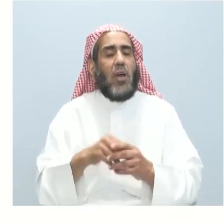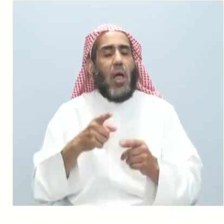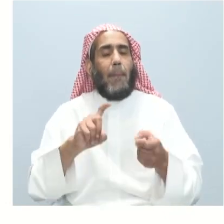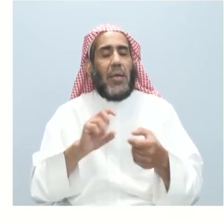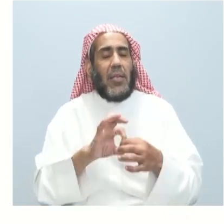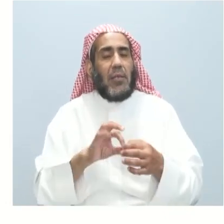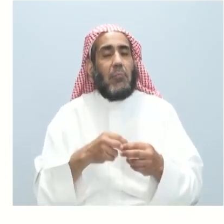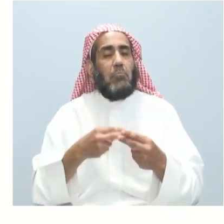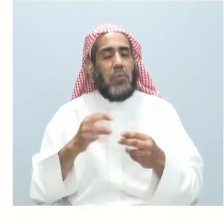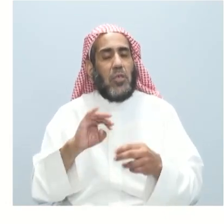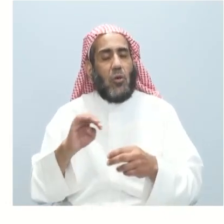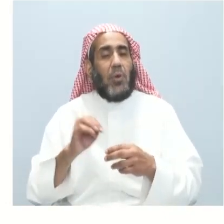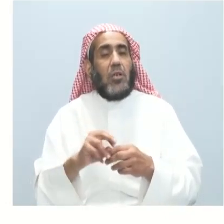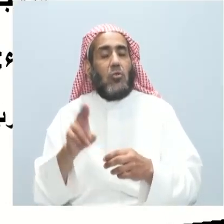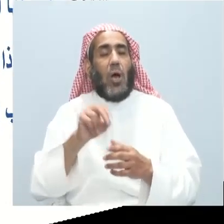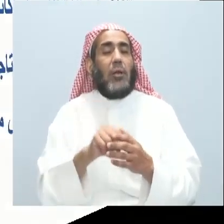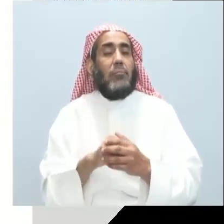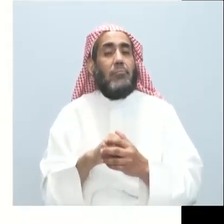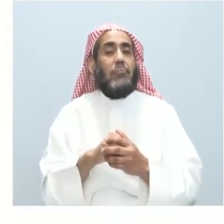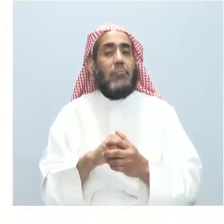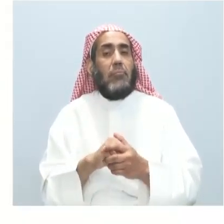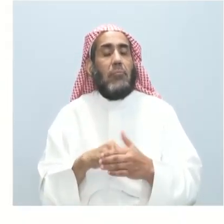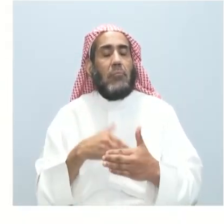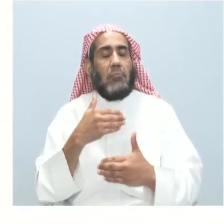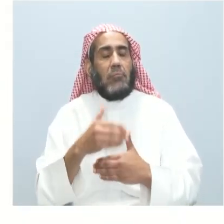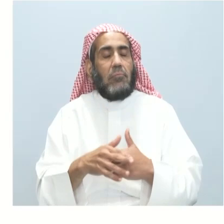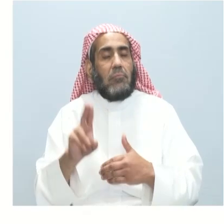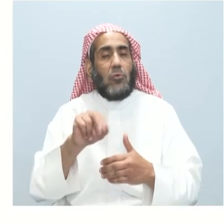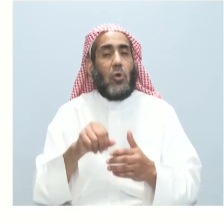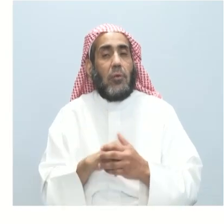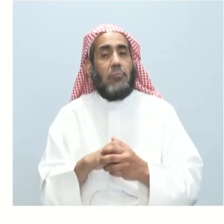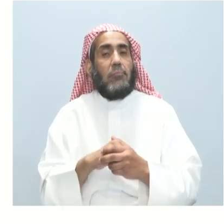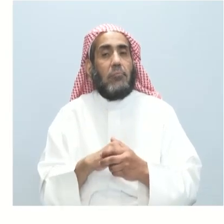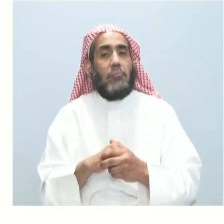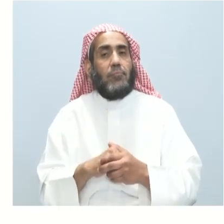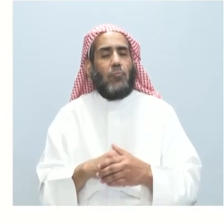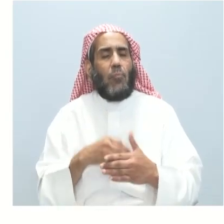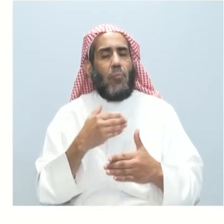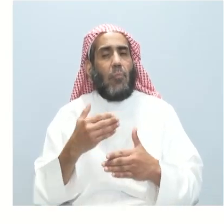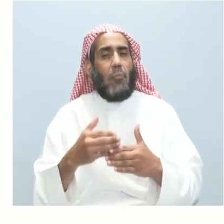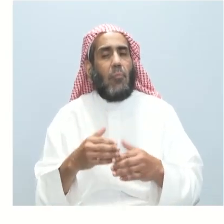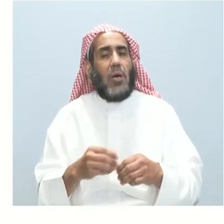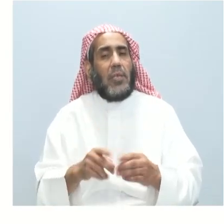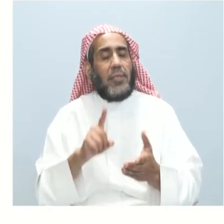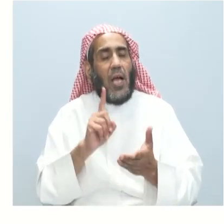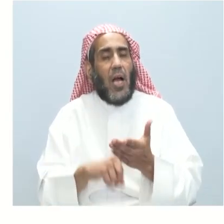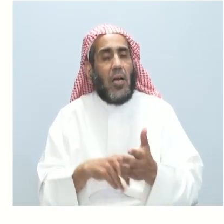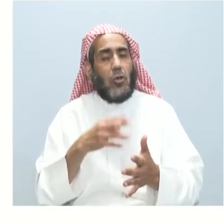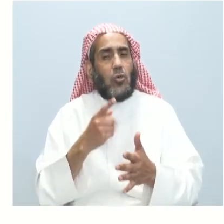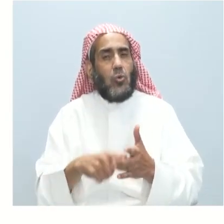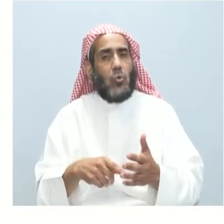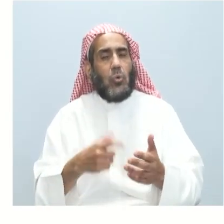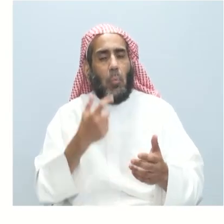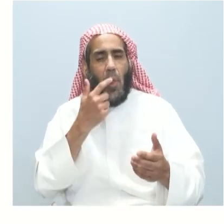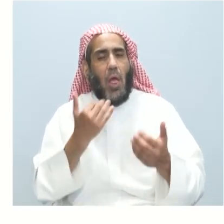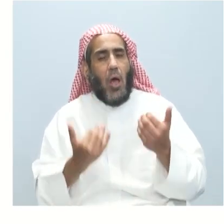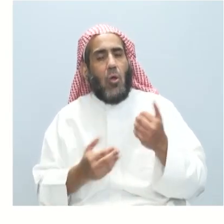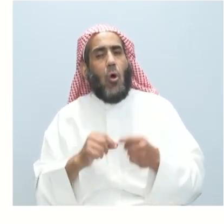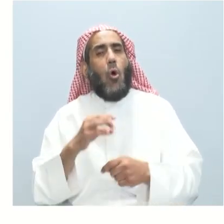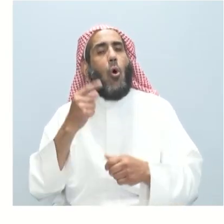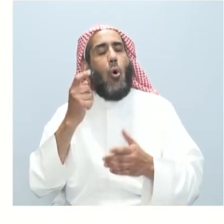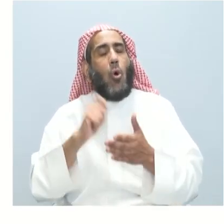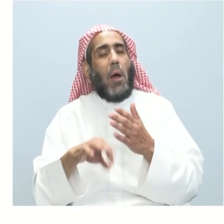يتعلق بجواب هذا السؤال ناتي الى سؤال اخر يترتب على تحقق شروط الرضاع حكماني